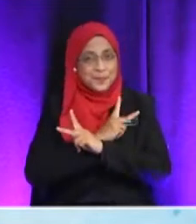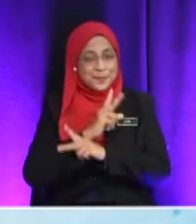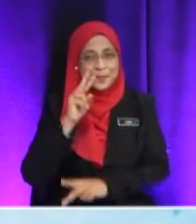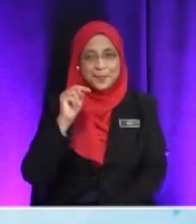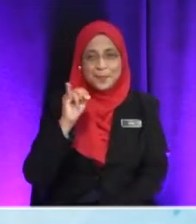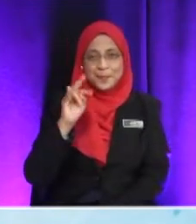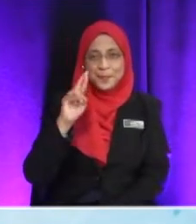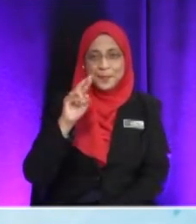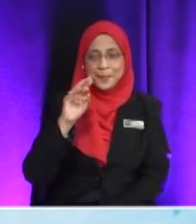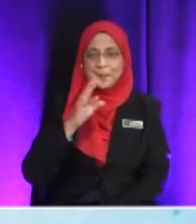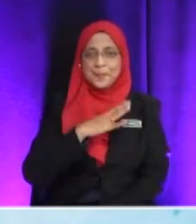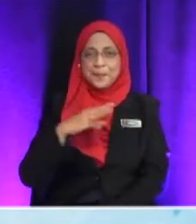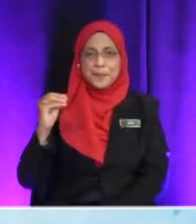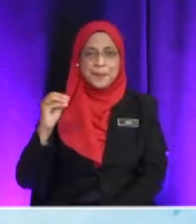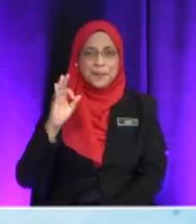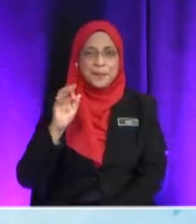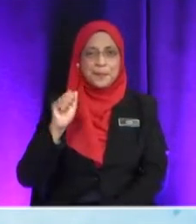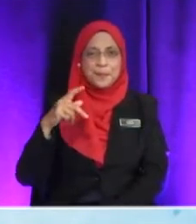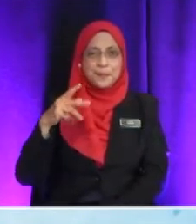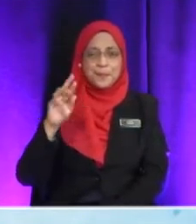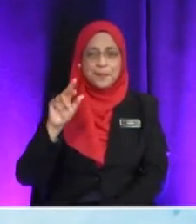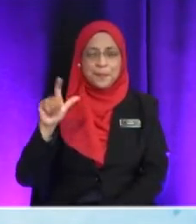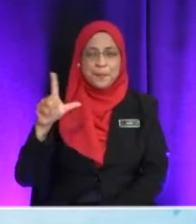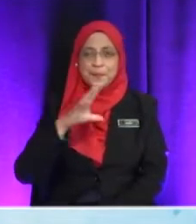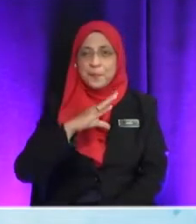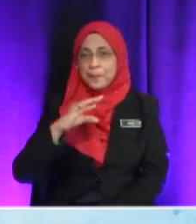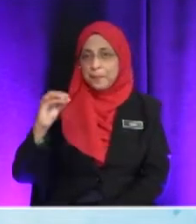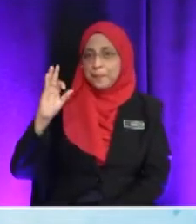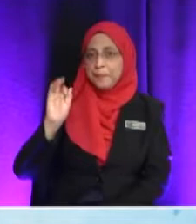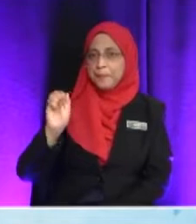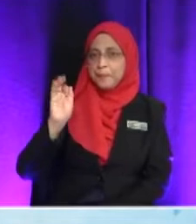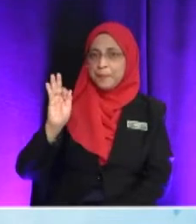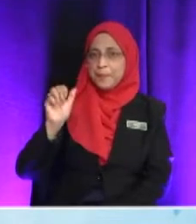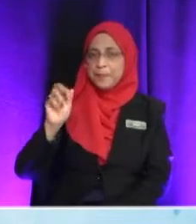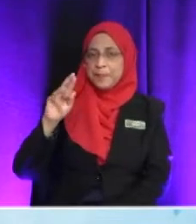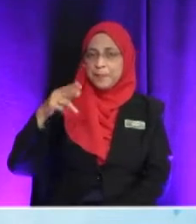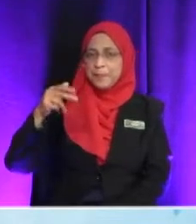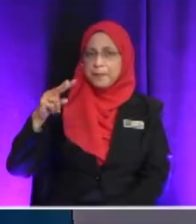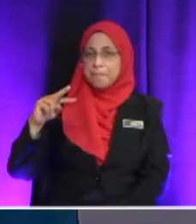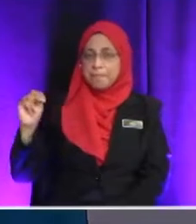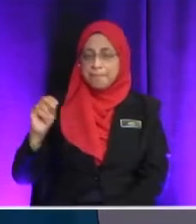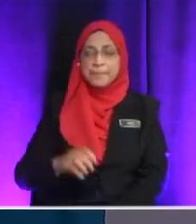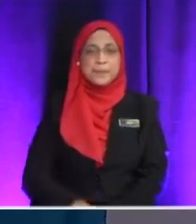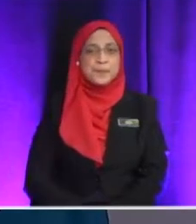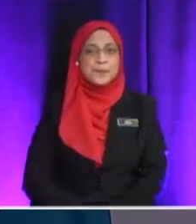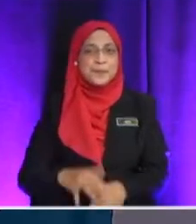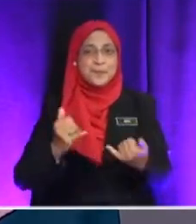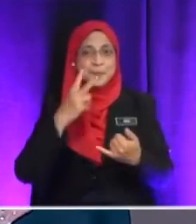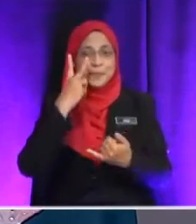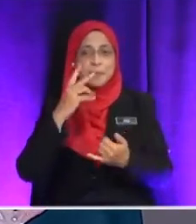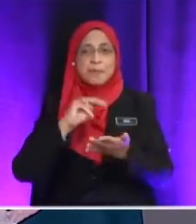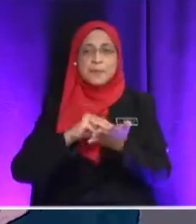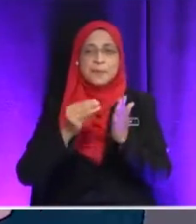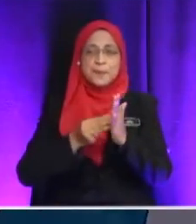Nirman kepada fakrul dan juga kepada Farhan factory dan Farhat ujung kita tengok Apa itu perlindungan insure dan